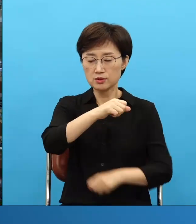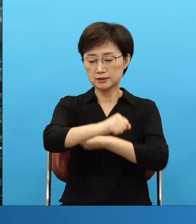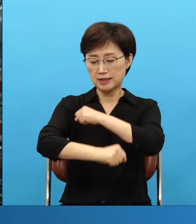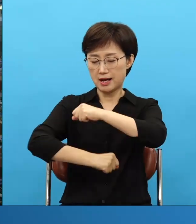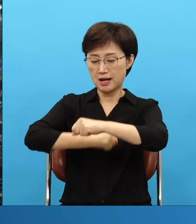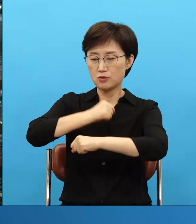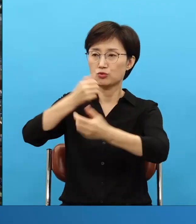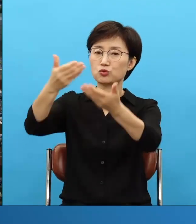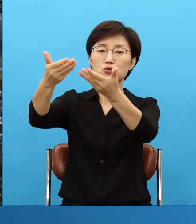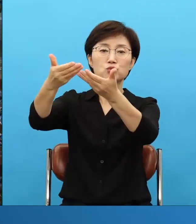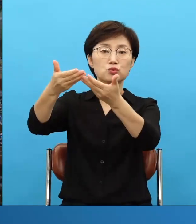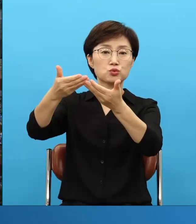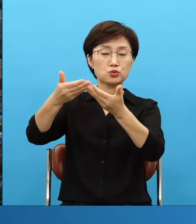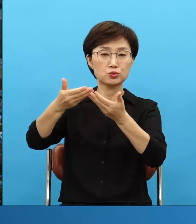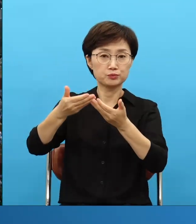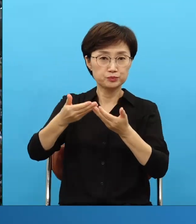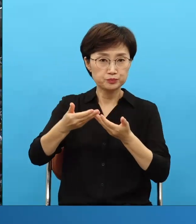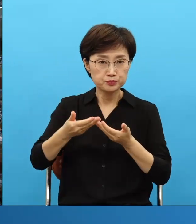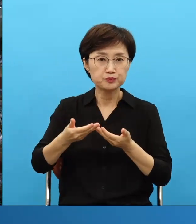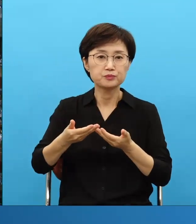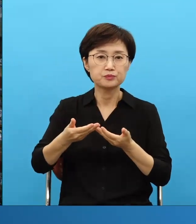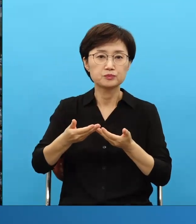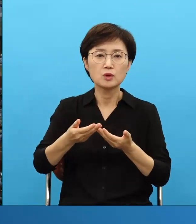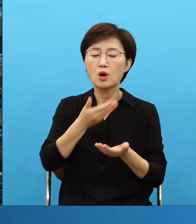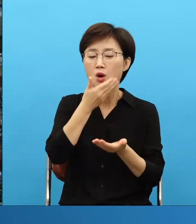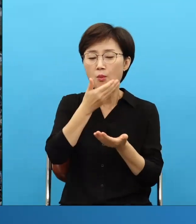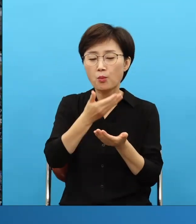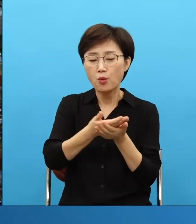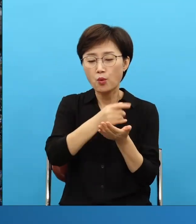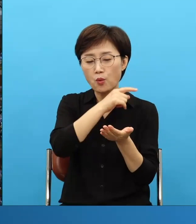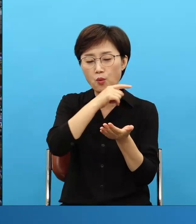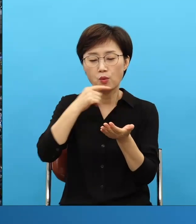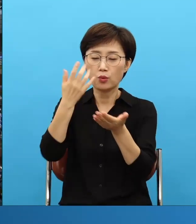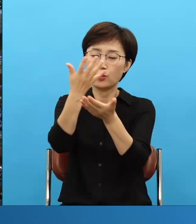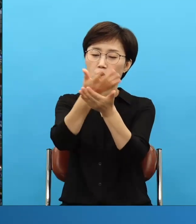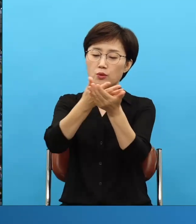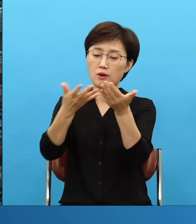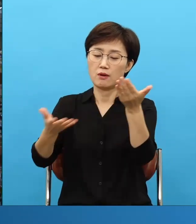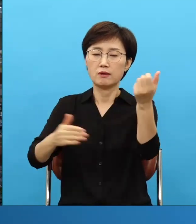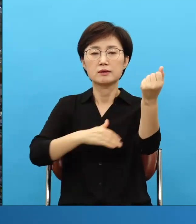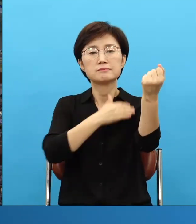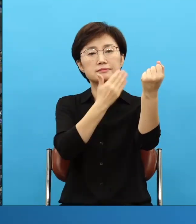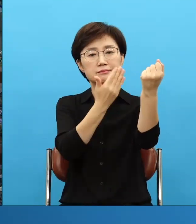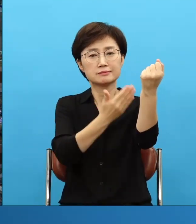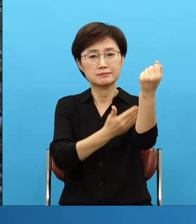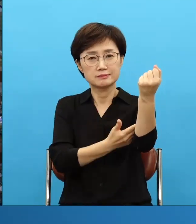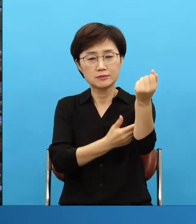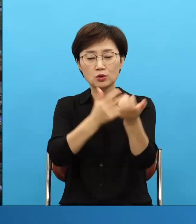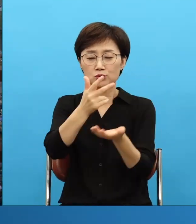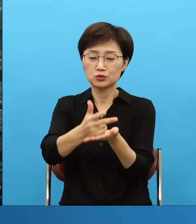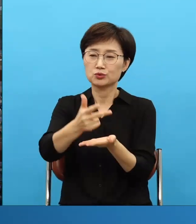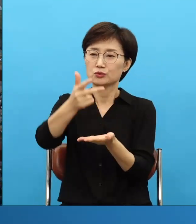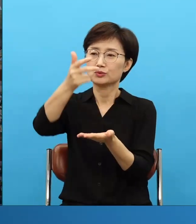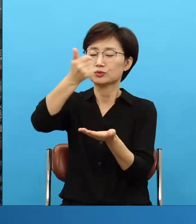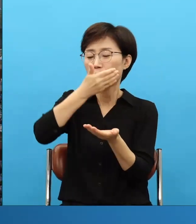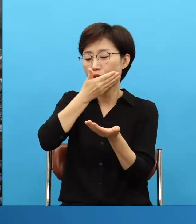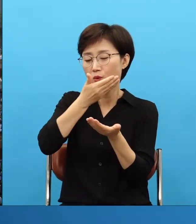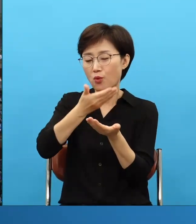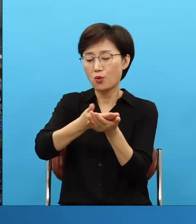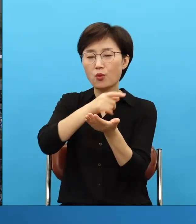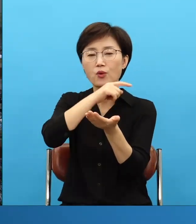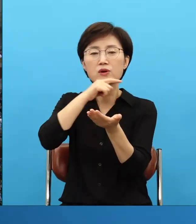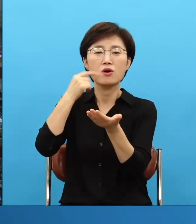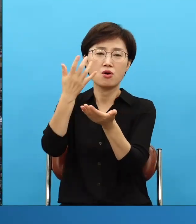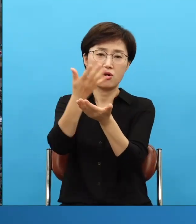죄에서 자유를 얻게 하고 보혈의 명 주의